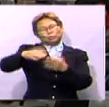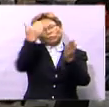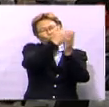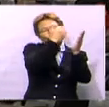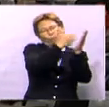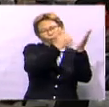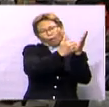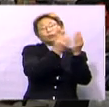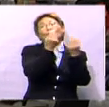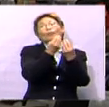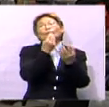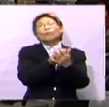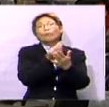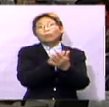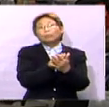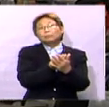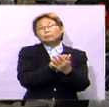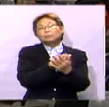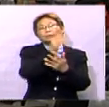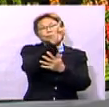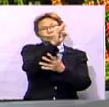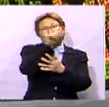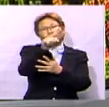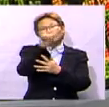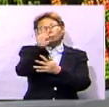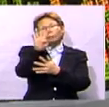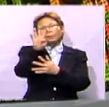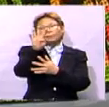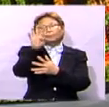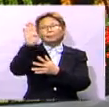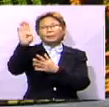disenaraikan dengan permodalan pasaran berjumlah 7.4 bilion ringgit.